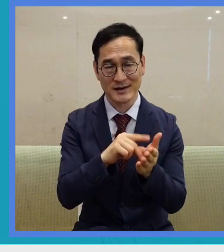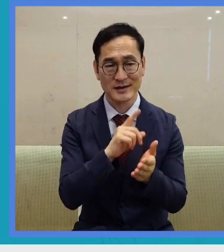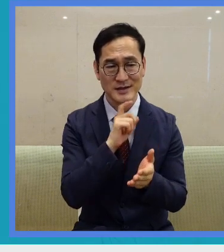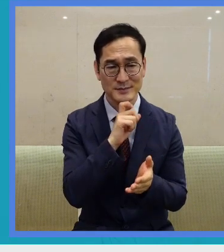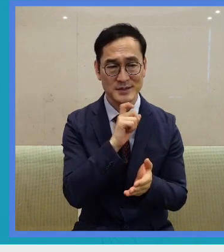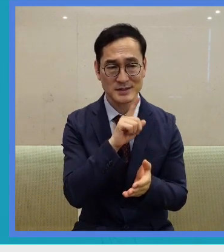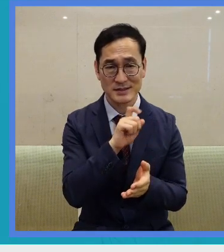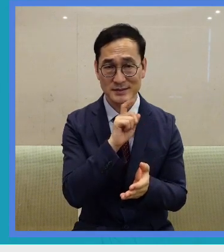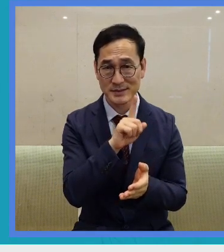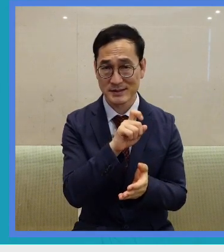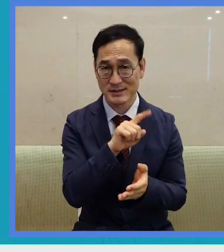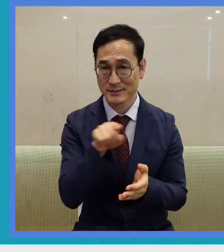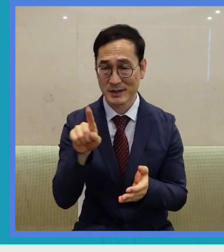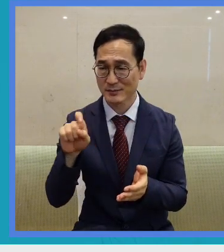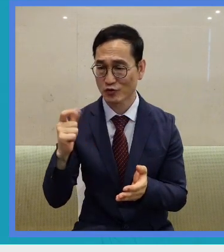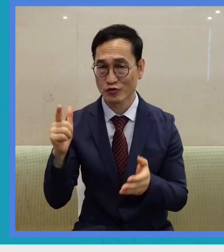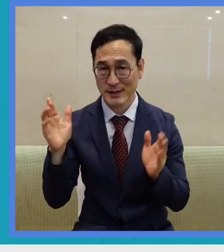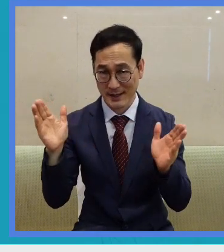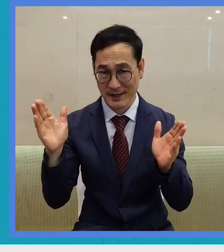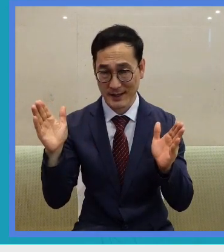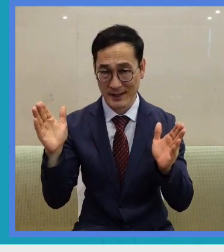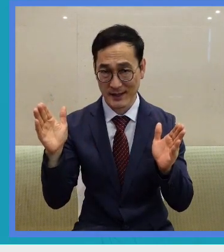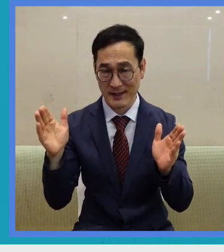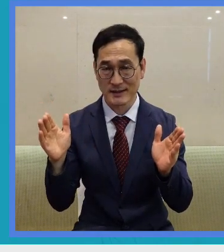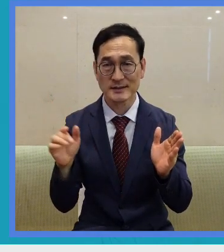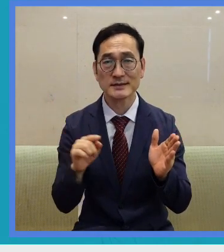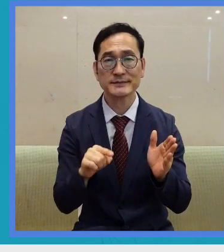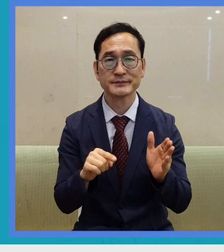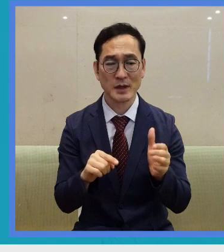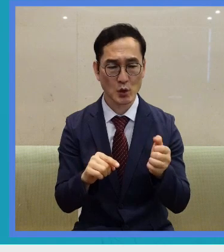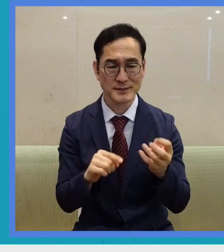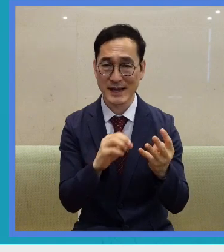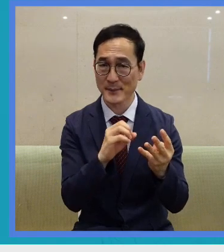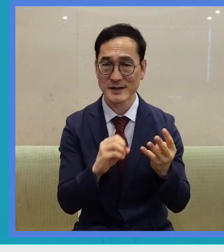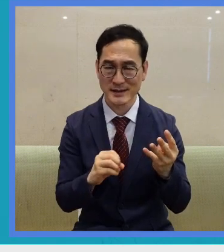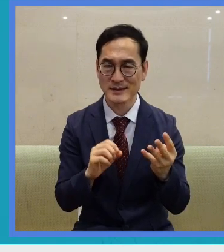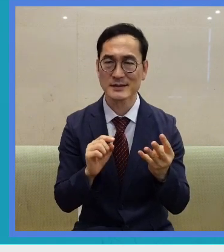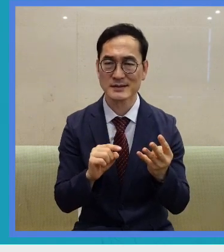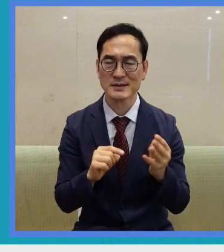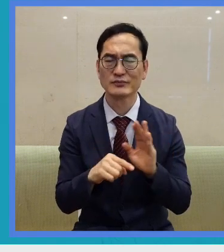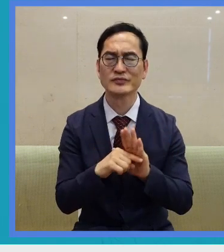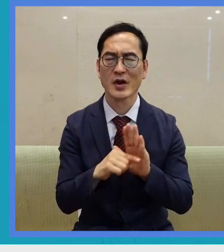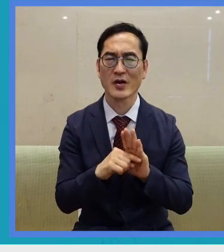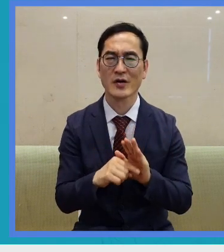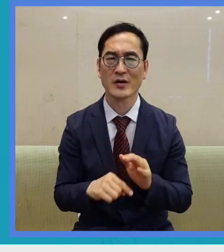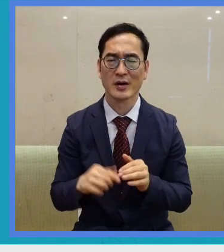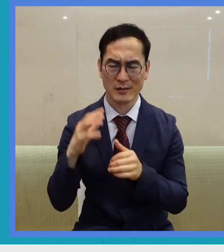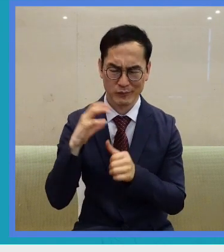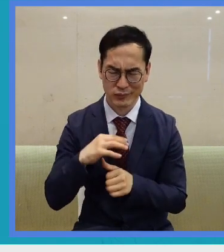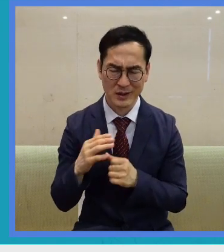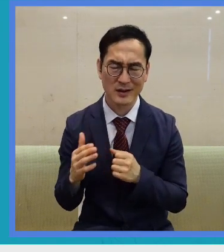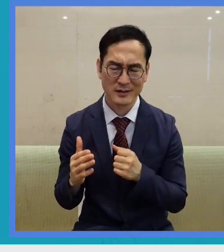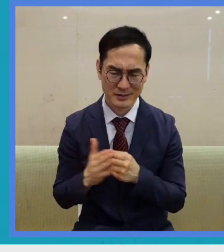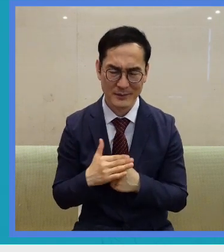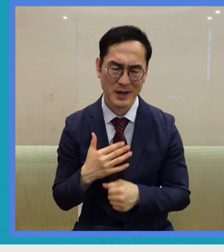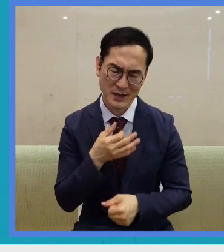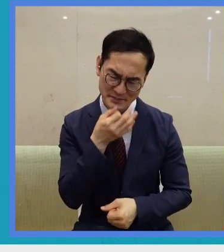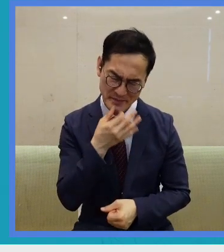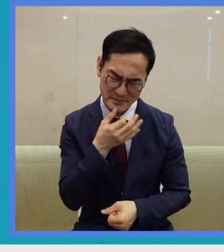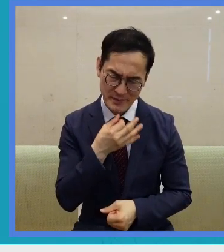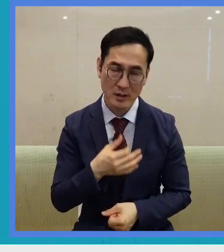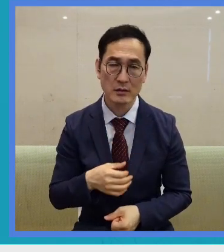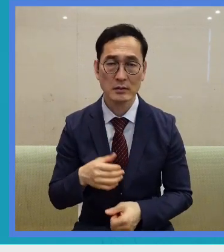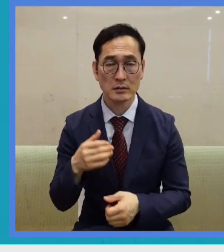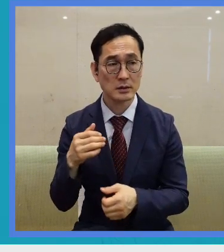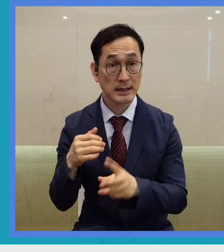16세 청소년 중에서 54.2%는 부정적이에요. 그러니까 락다운 때문에 나는 정말 힘들다. 그런데 27.2%는